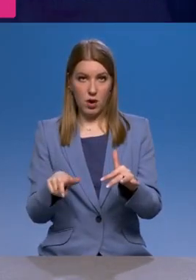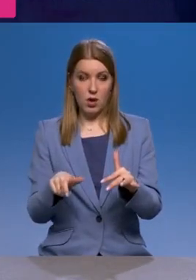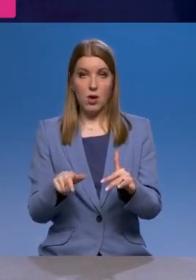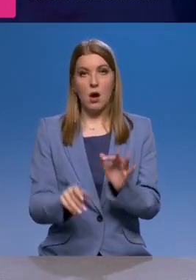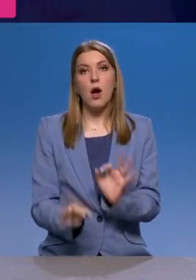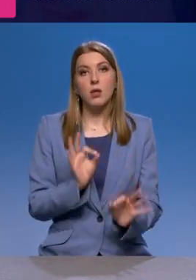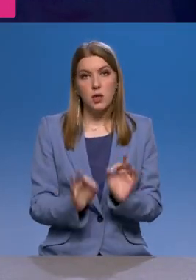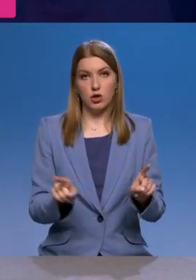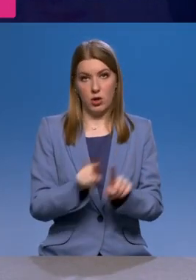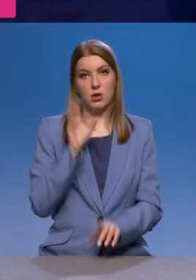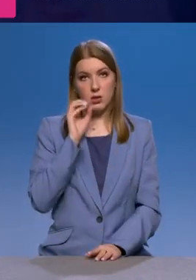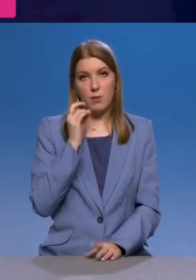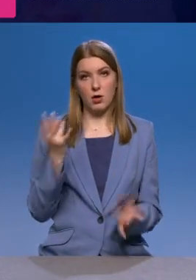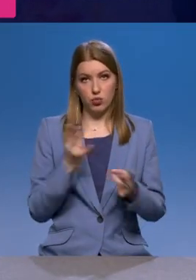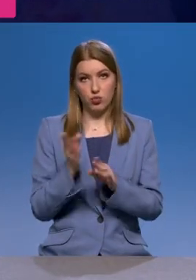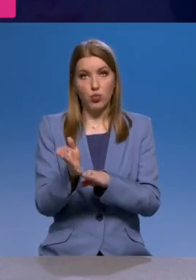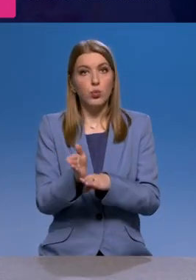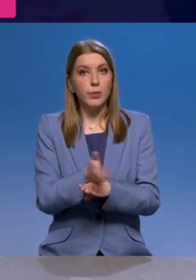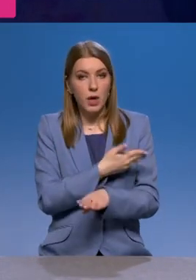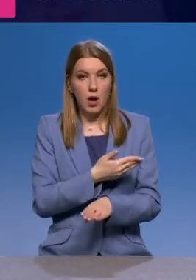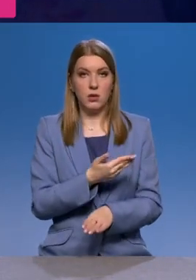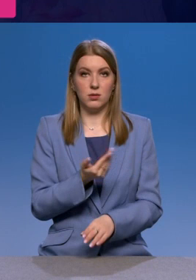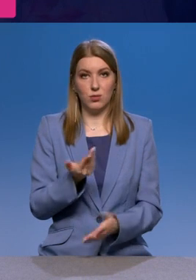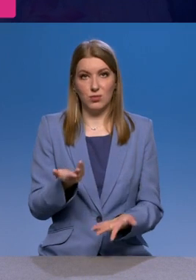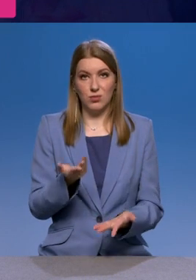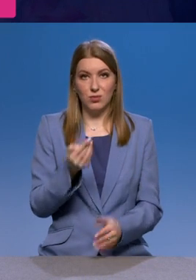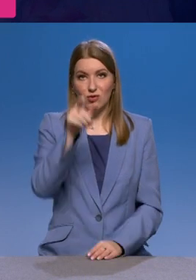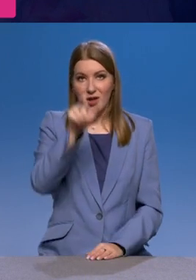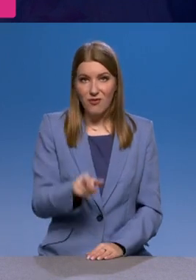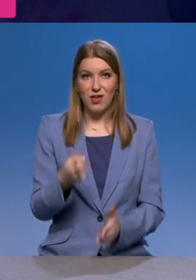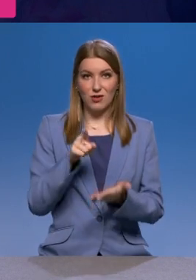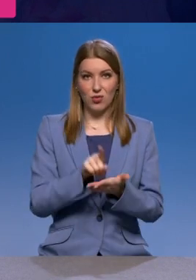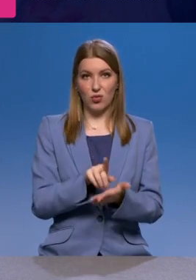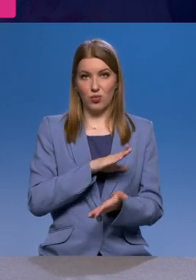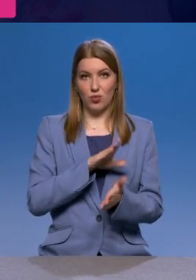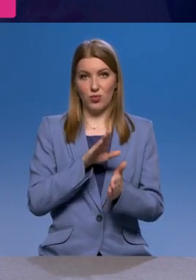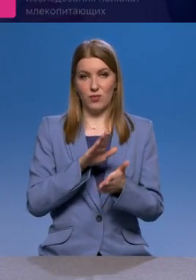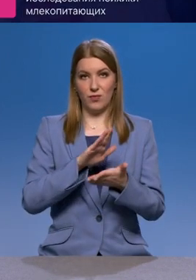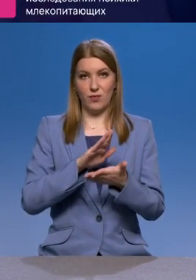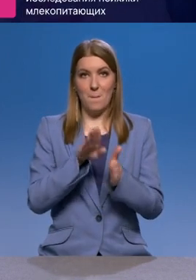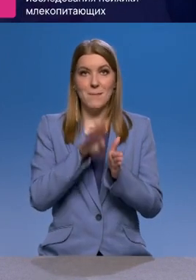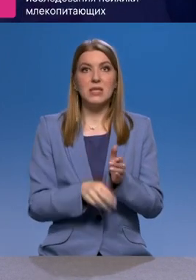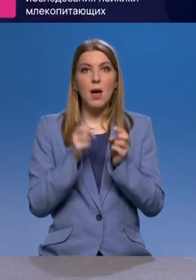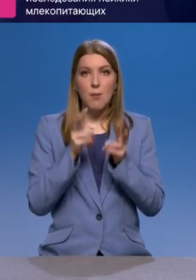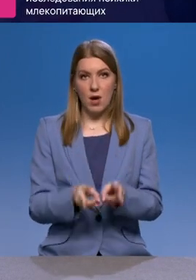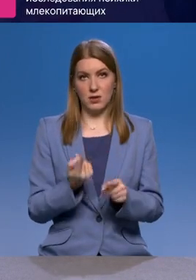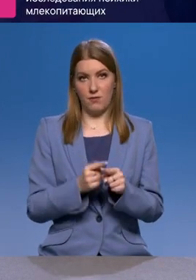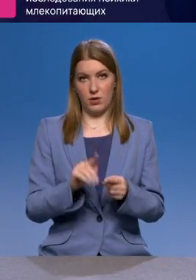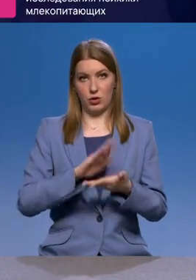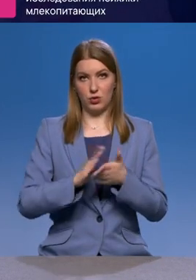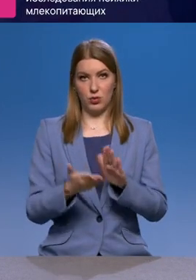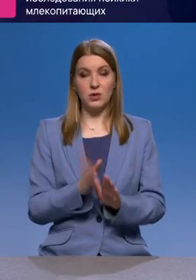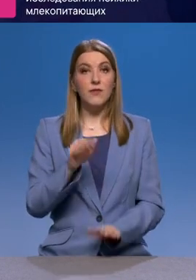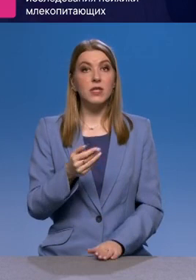конечно, этих собак нужно убирать, потому что человек должен быть в безопасности в этой ситуации. Да, давайте прервемся на